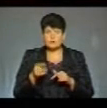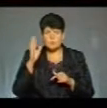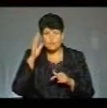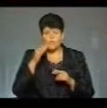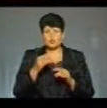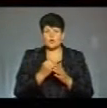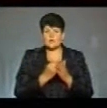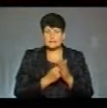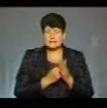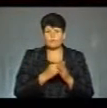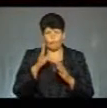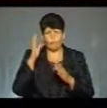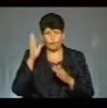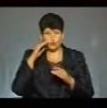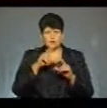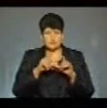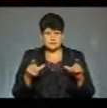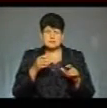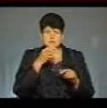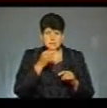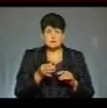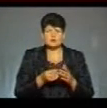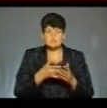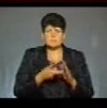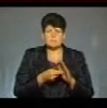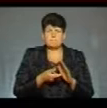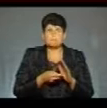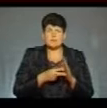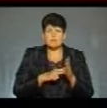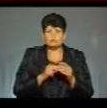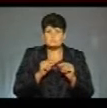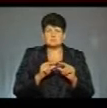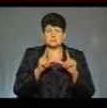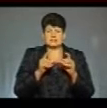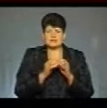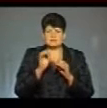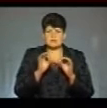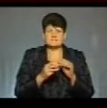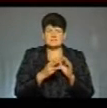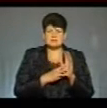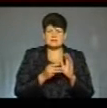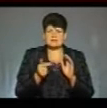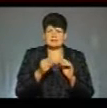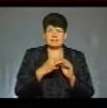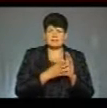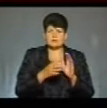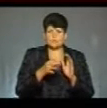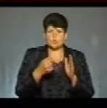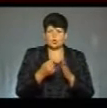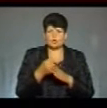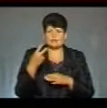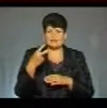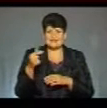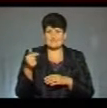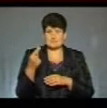Тернопільводоканалу Володимир Водовіз повідомив, що тарифи планують збільшити на 10% – з 18 гривень 19 копійок до 20 гривень